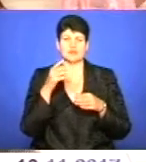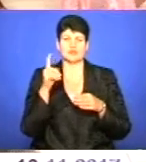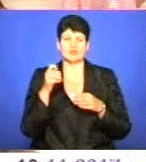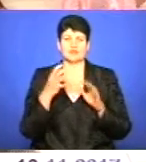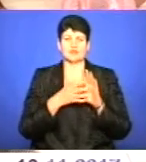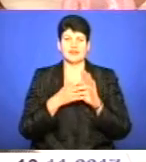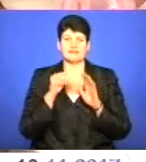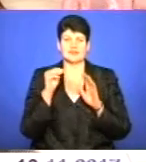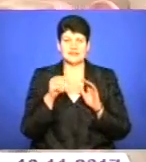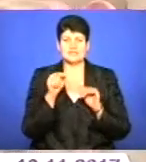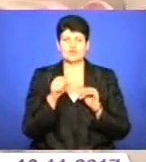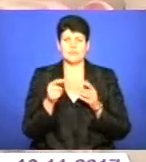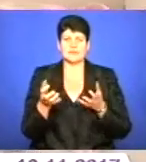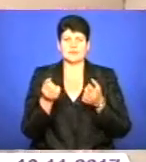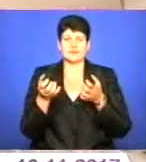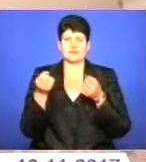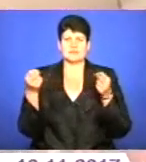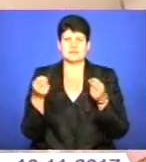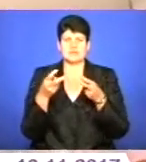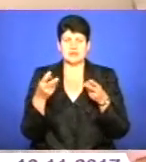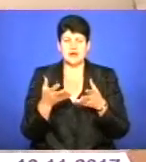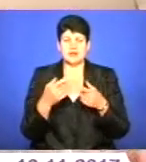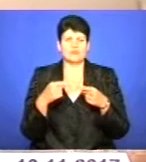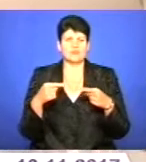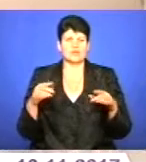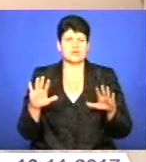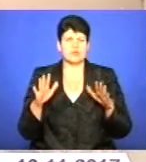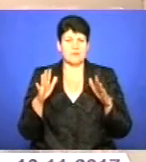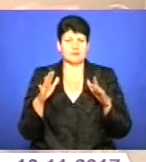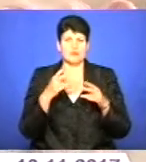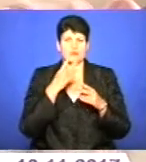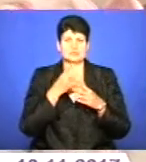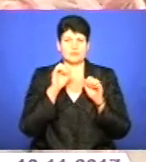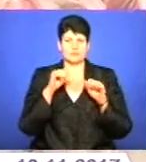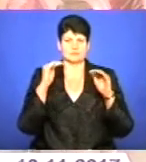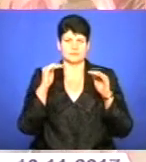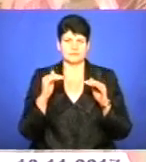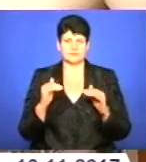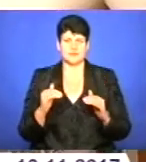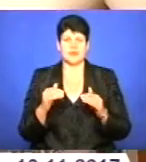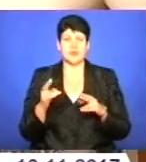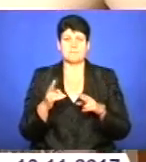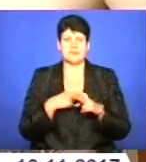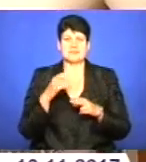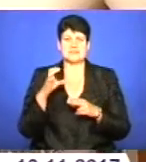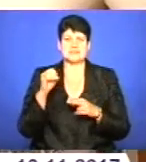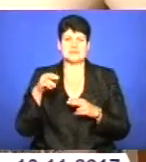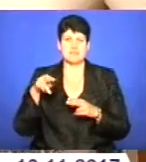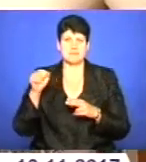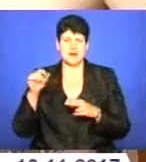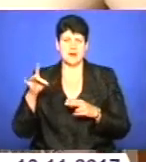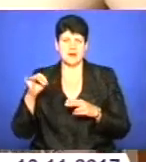підтримують спеціальними препаратами. Проте, кажуть лікарі, у будь-який момент показник може знизитися, а без сепаратора відновлення